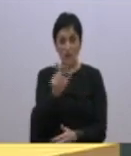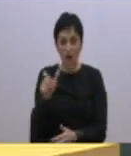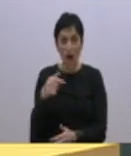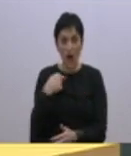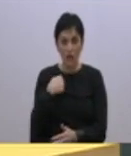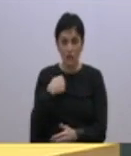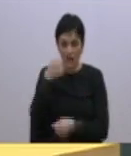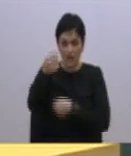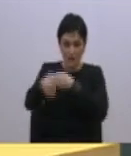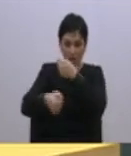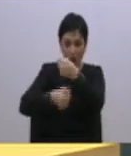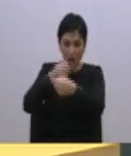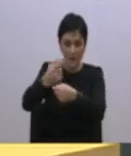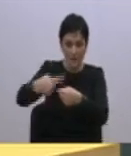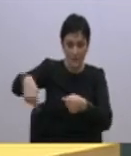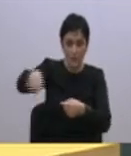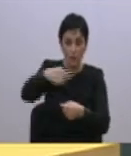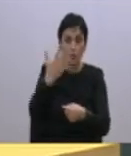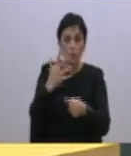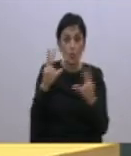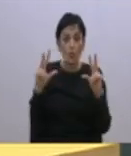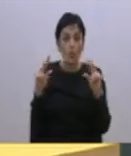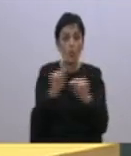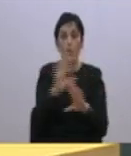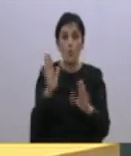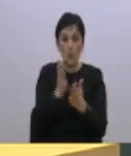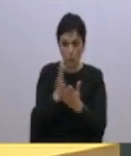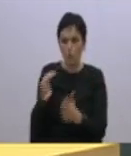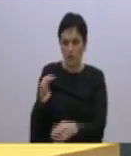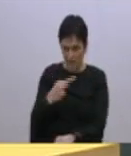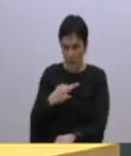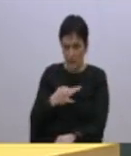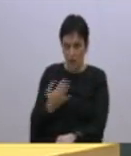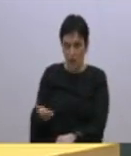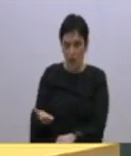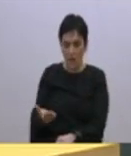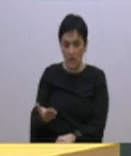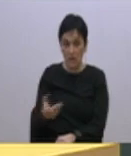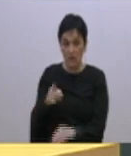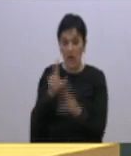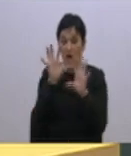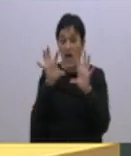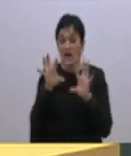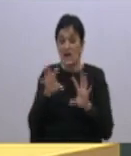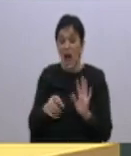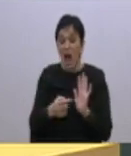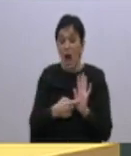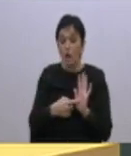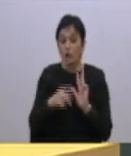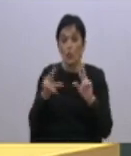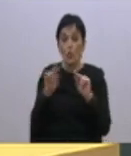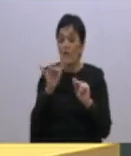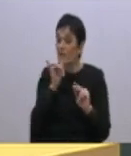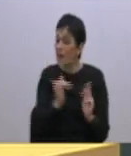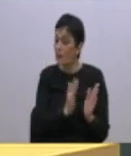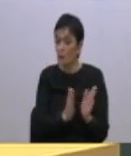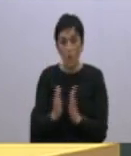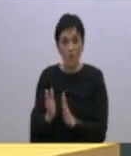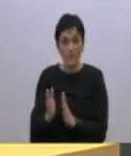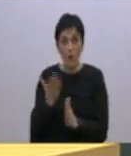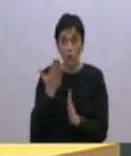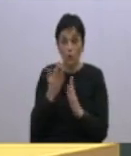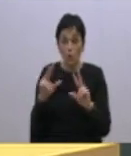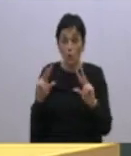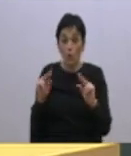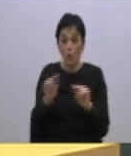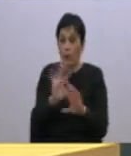დავნიშნეთ თუ რამე უბედურება ხდება გვითხარით და ამ კანონით ის უბედურება ვერ მოგვარდება თუ